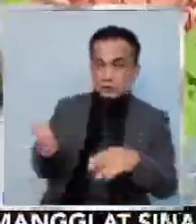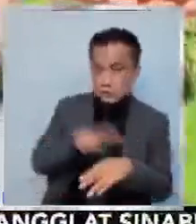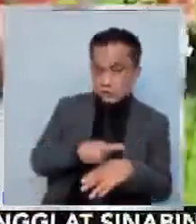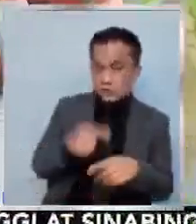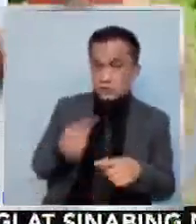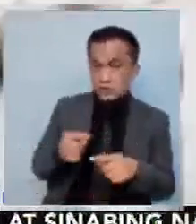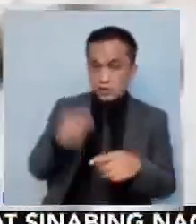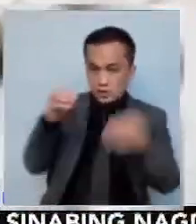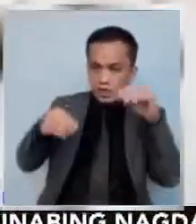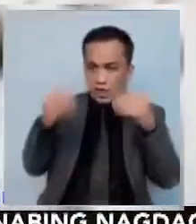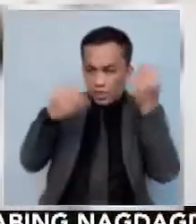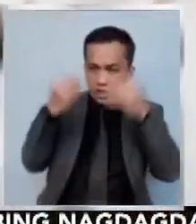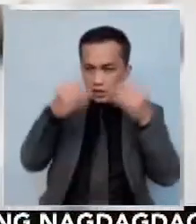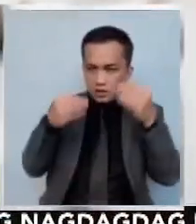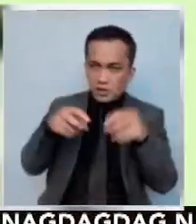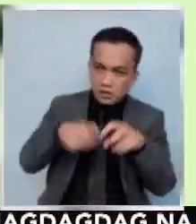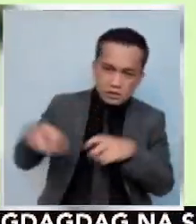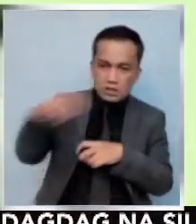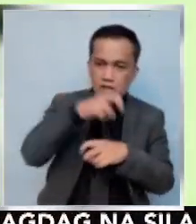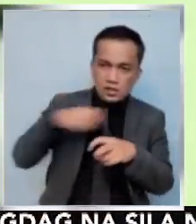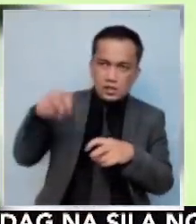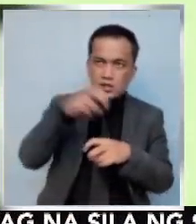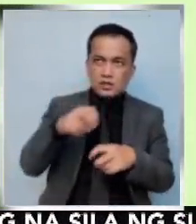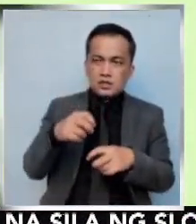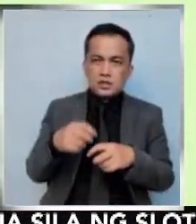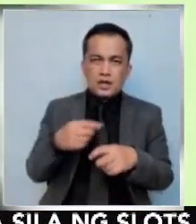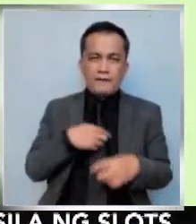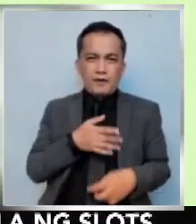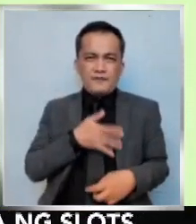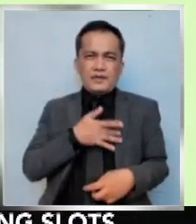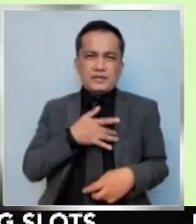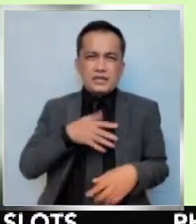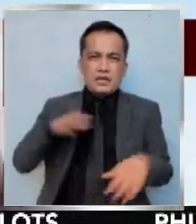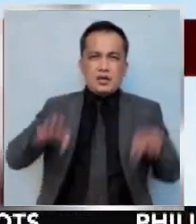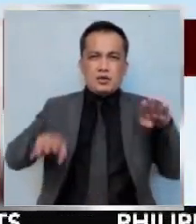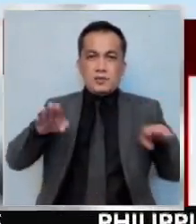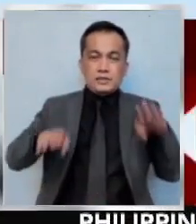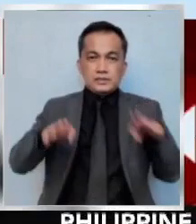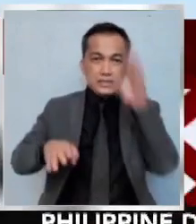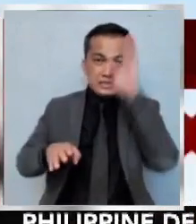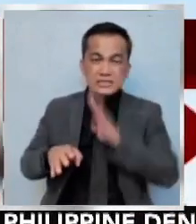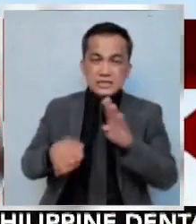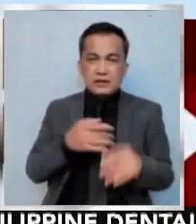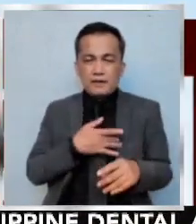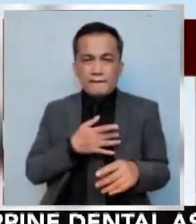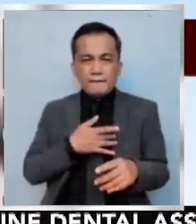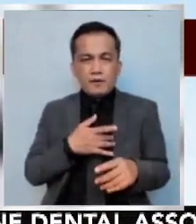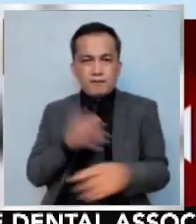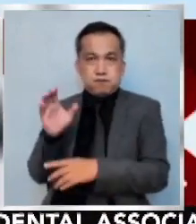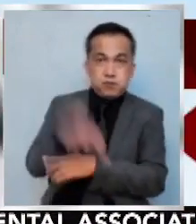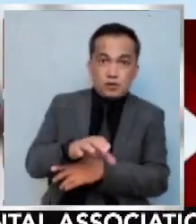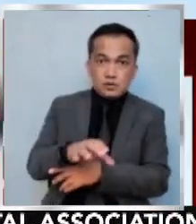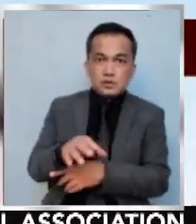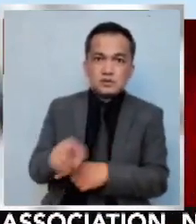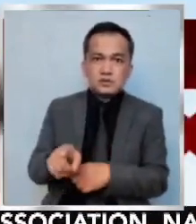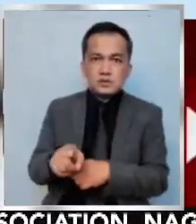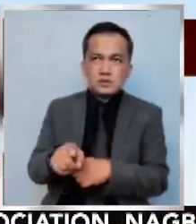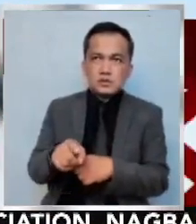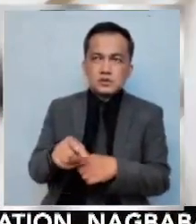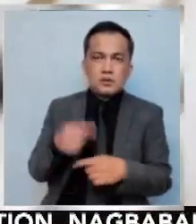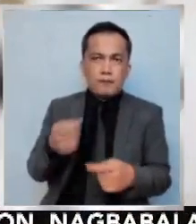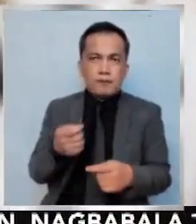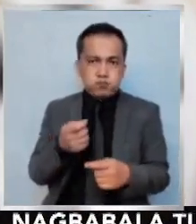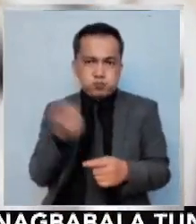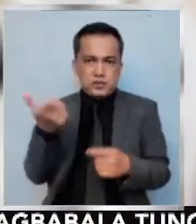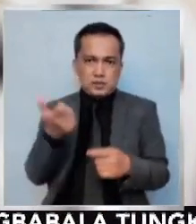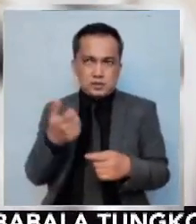pagpaikot-ikot talaga yung ride. Nasisira yung sense of balance nila dahil dun sa otolith. With enough force, pwedeng ma-dislodge yung mga otolith.